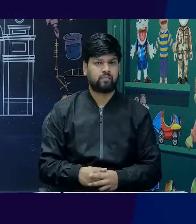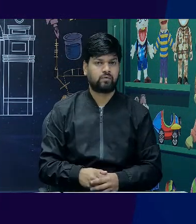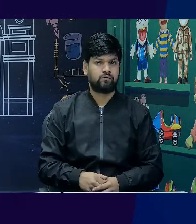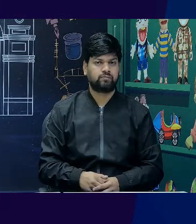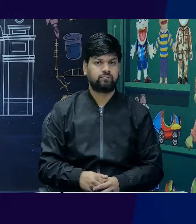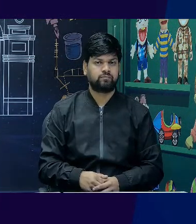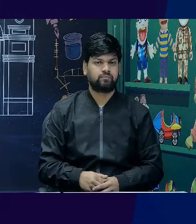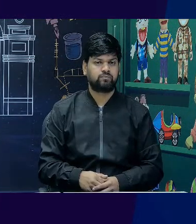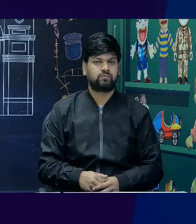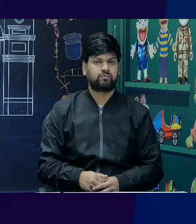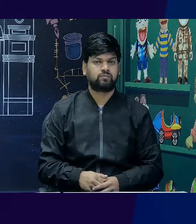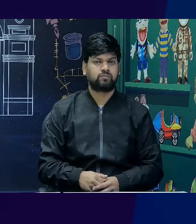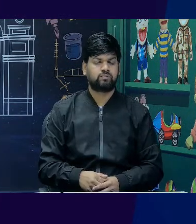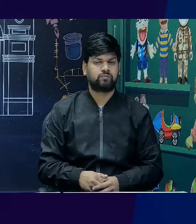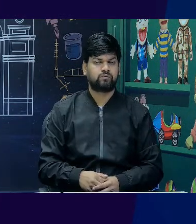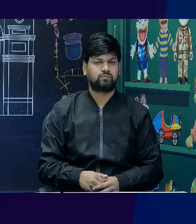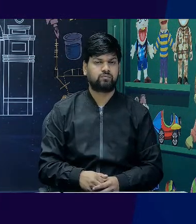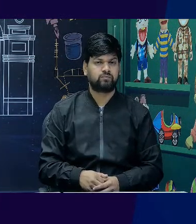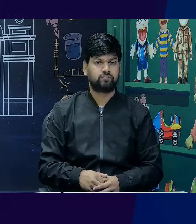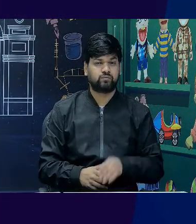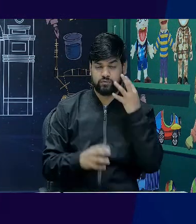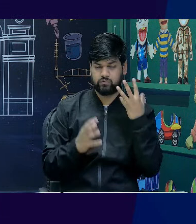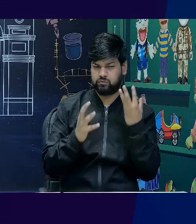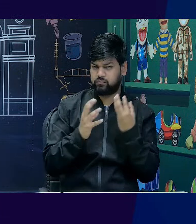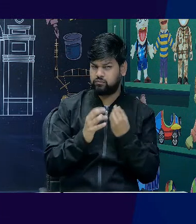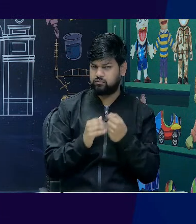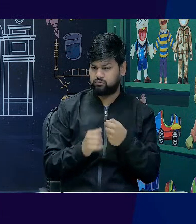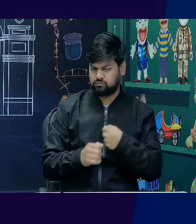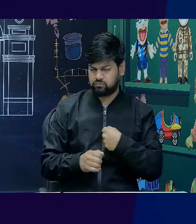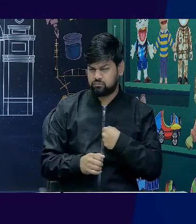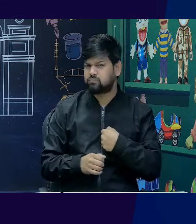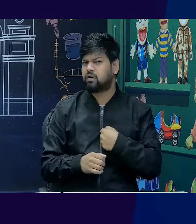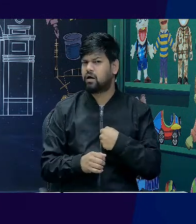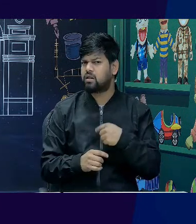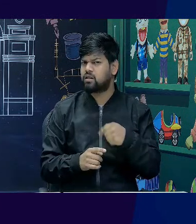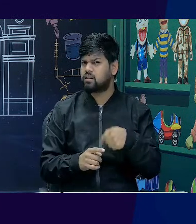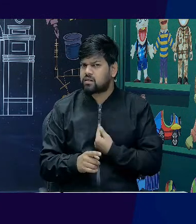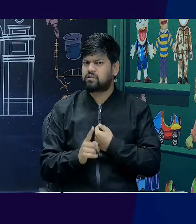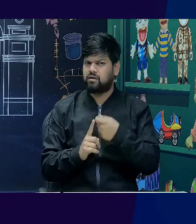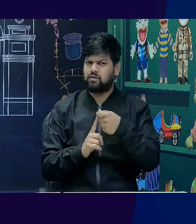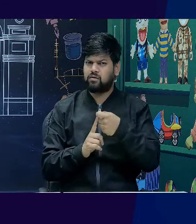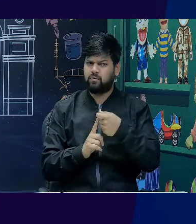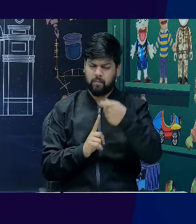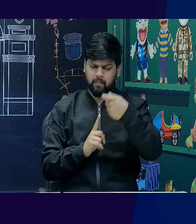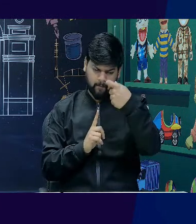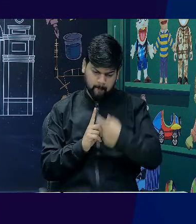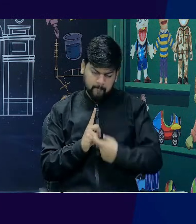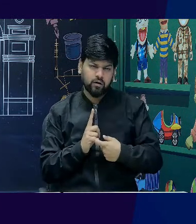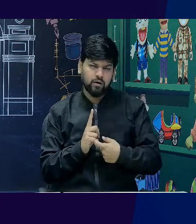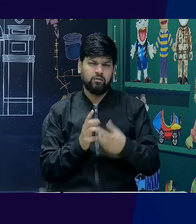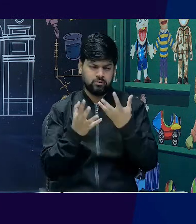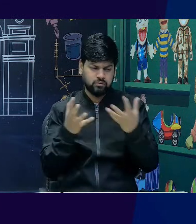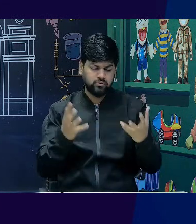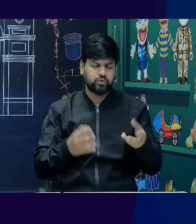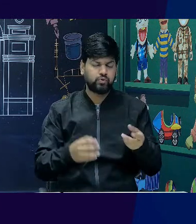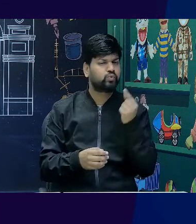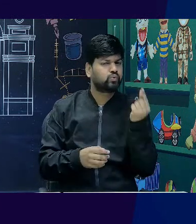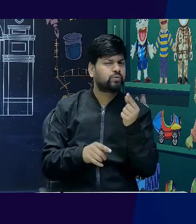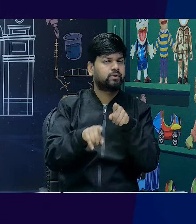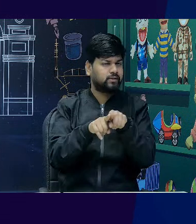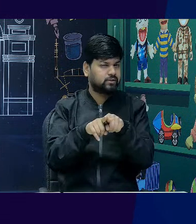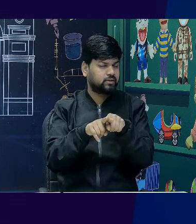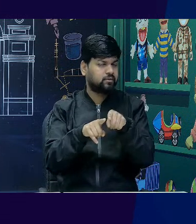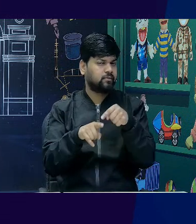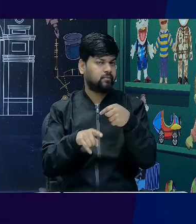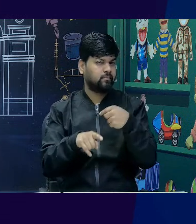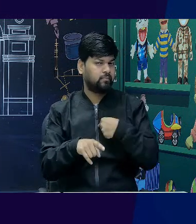means that when I am using a private good, I can exclude a person from it. For example, अगर मैं एक स्विमिंग पूल